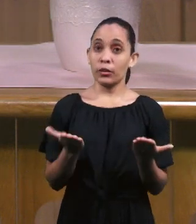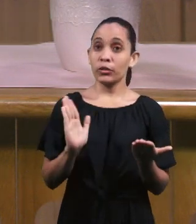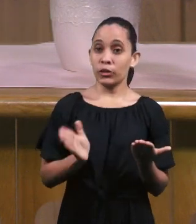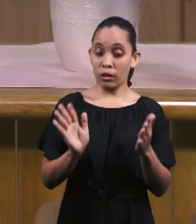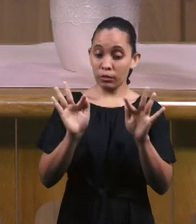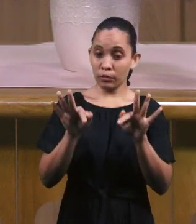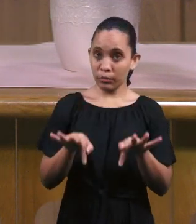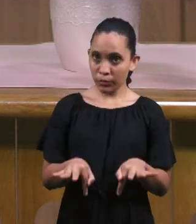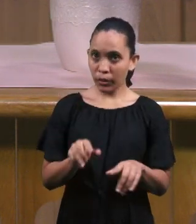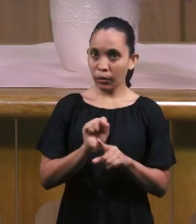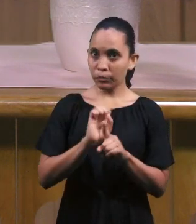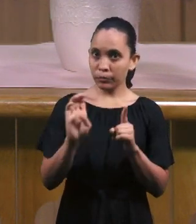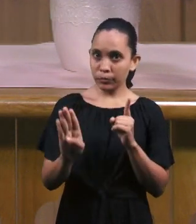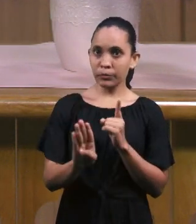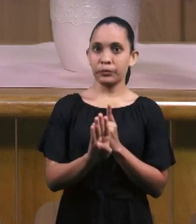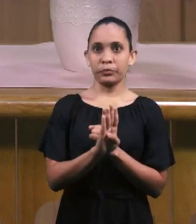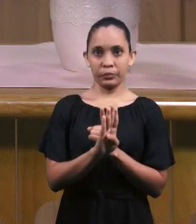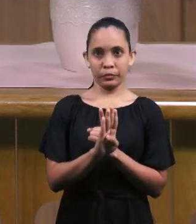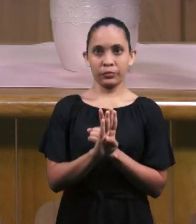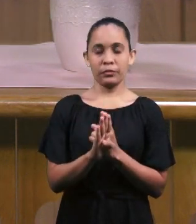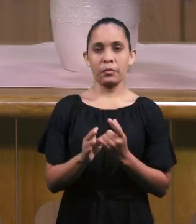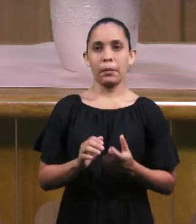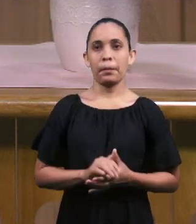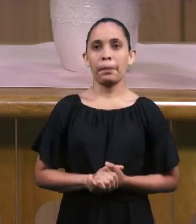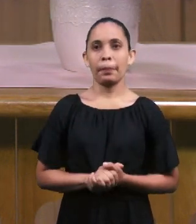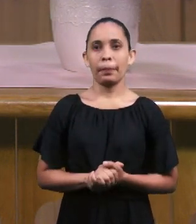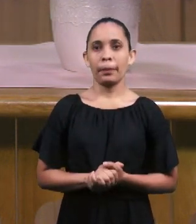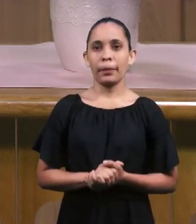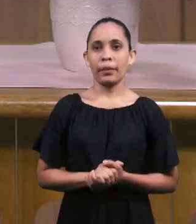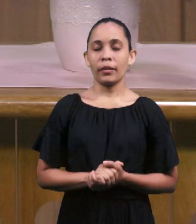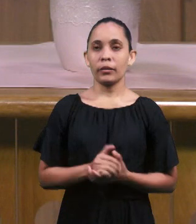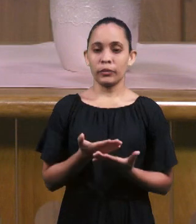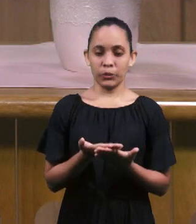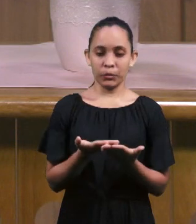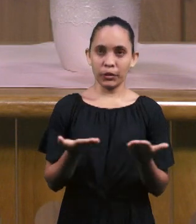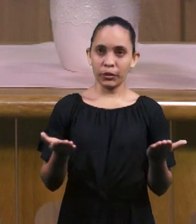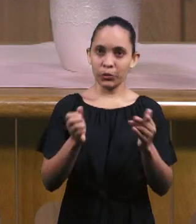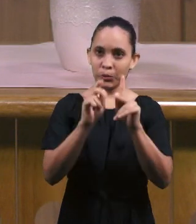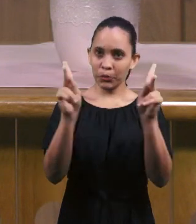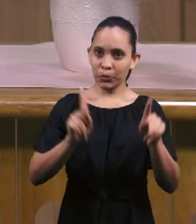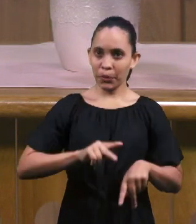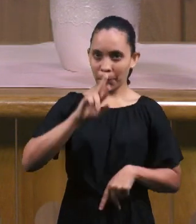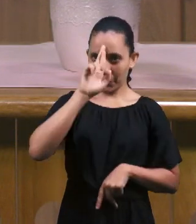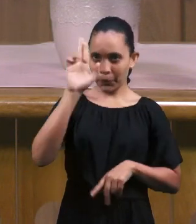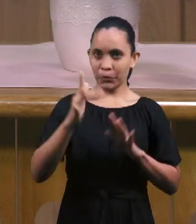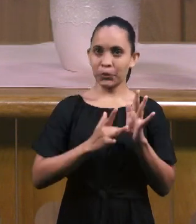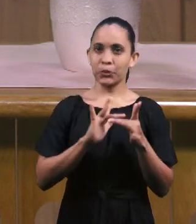biblique dominicale et nous disons au revoir à tous dans la paix du Seigneur Jésus.